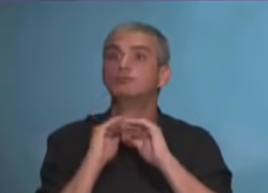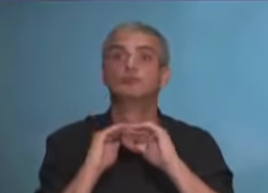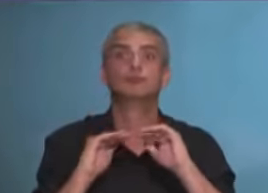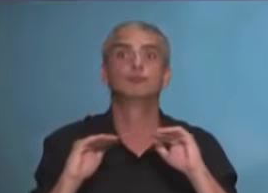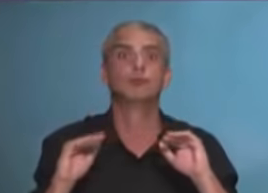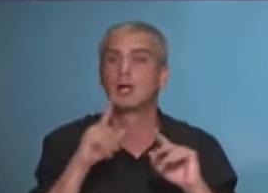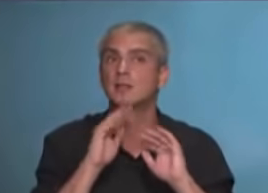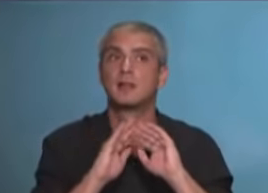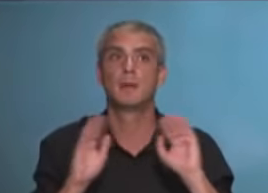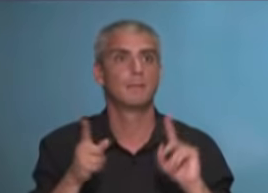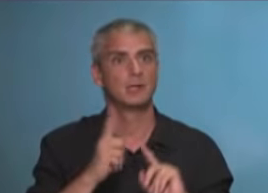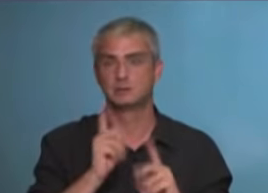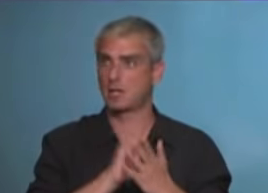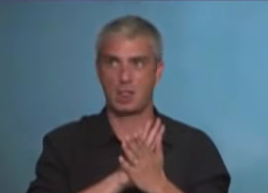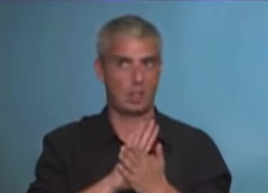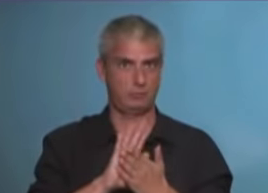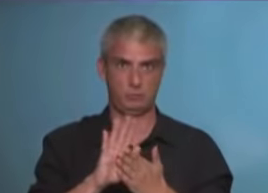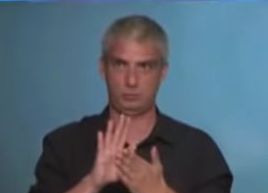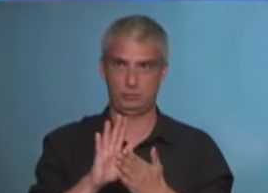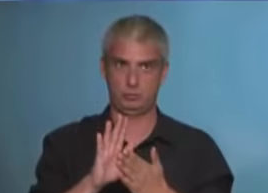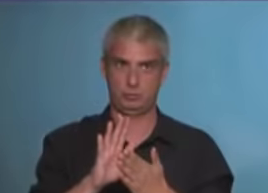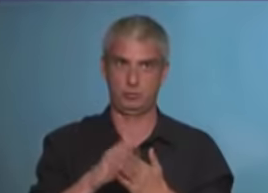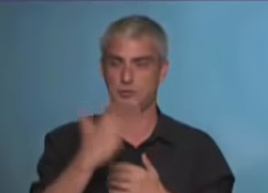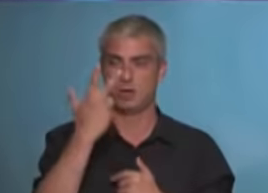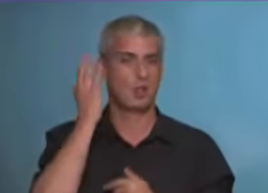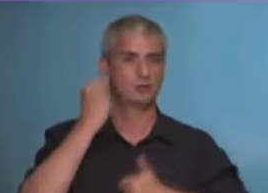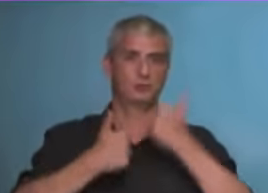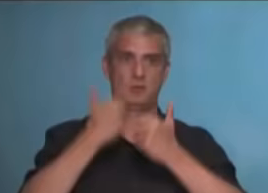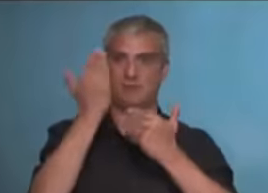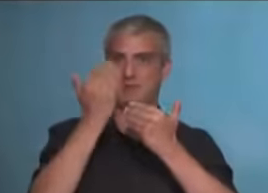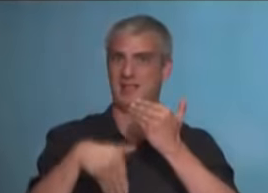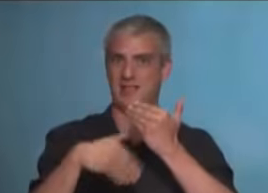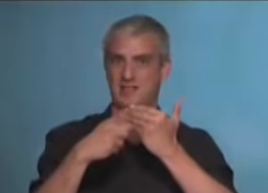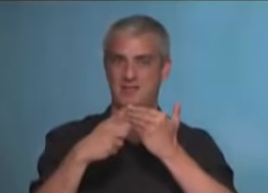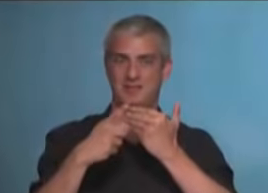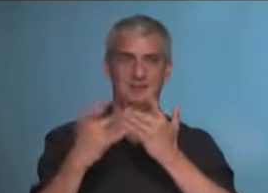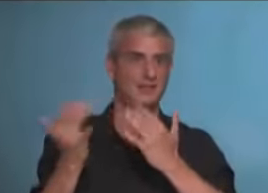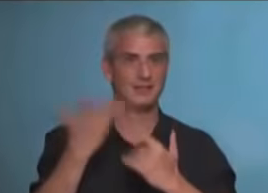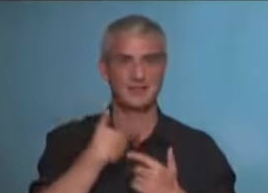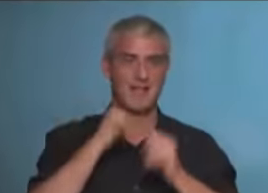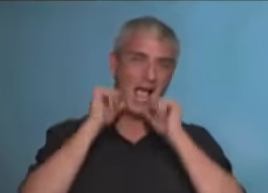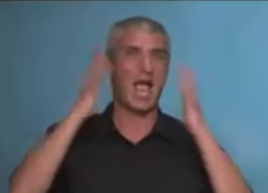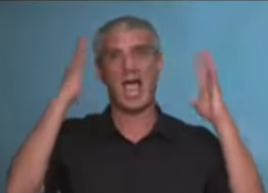דממה, כי זה לא פשוט לשלוש המעמדות האחרונות. תביא לי איזה את...